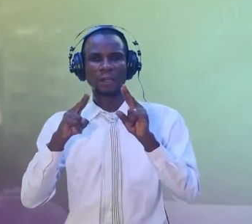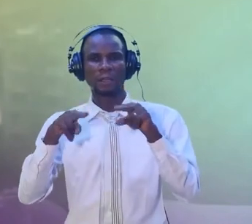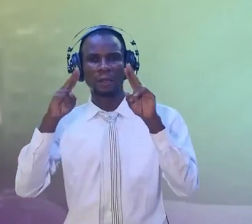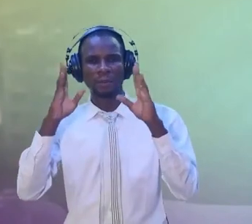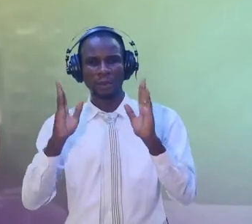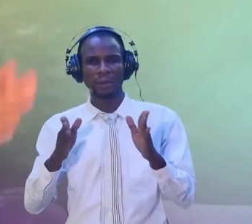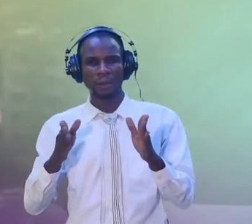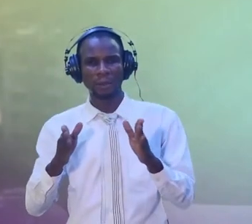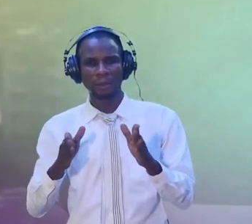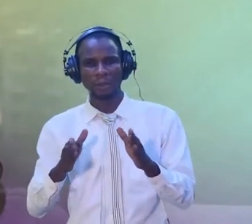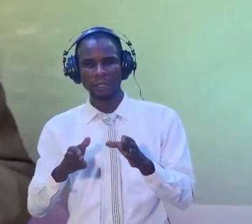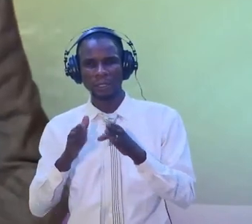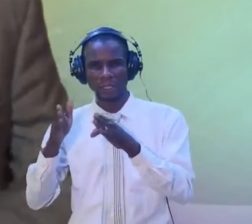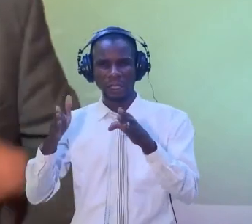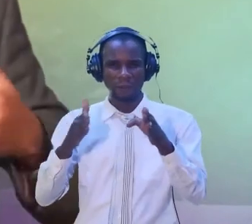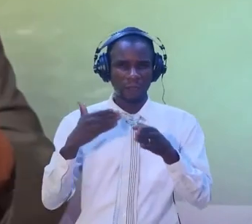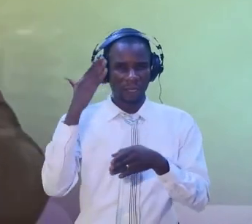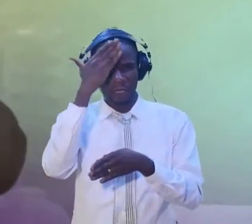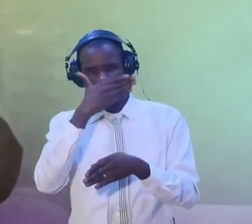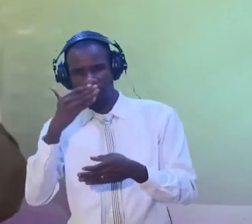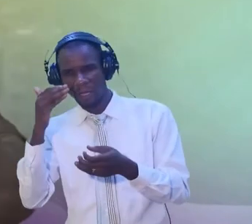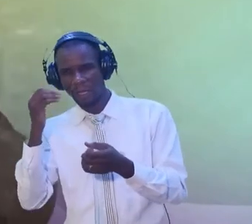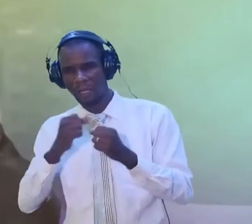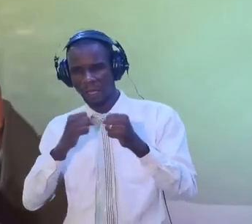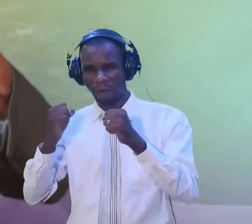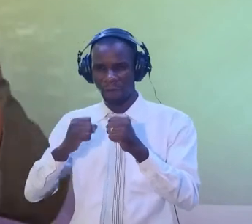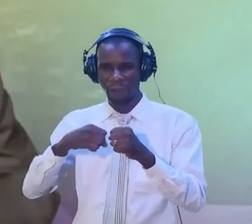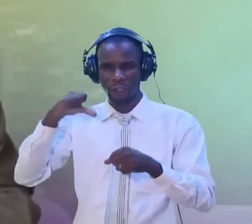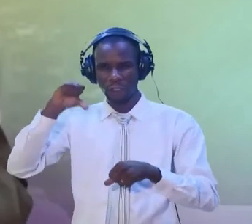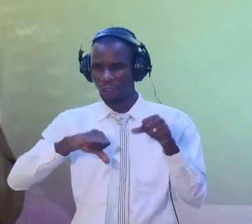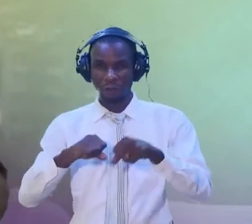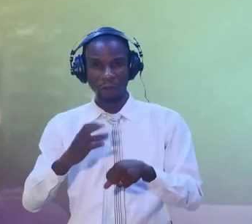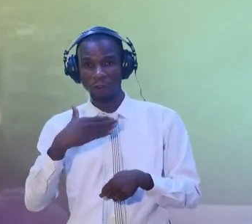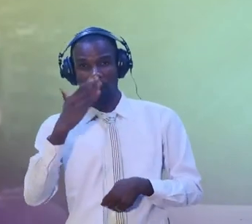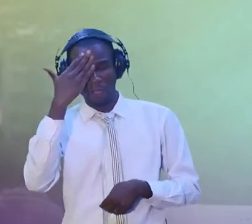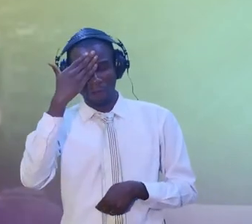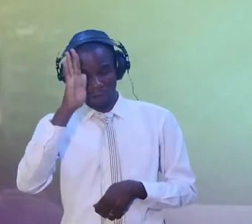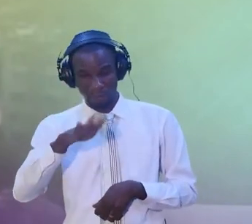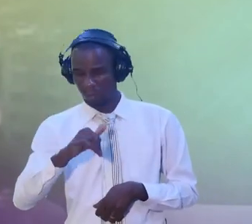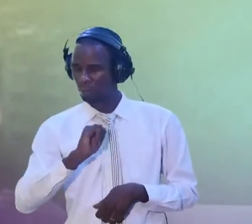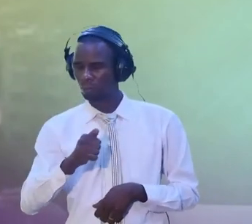wa Kristo wa zamani hao hawakuamini kwamba shetani anaweza kuwaongoza